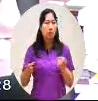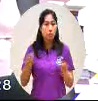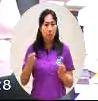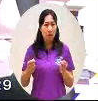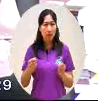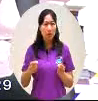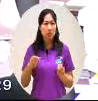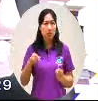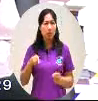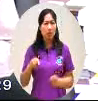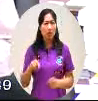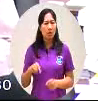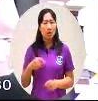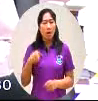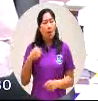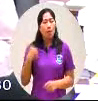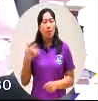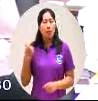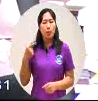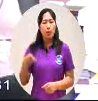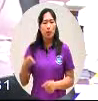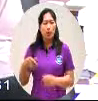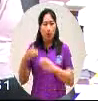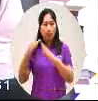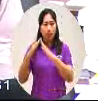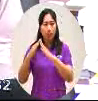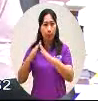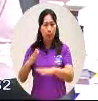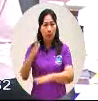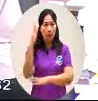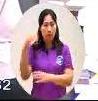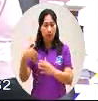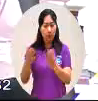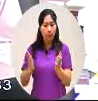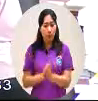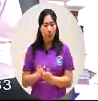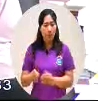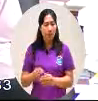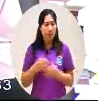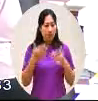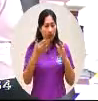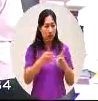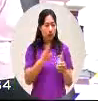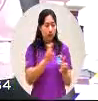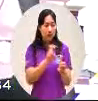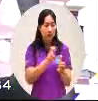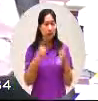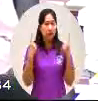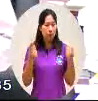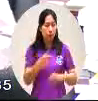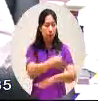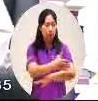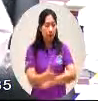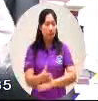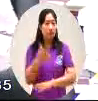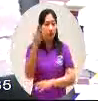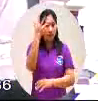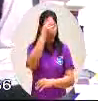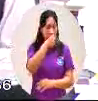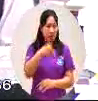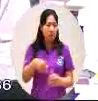沿乡的一种照顾这些老人哈、哦，不知道。怎么处理？我想请市长来回应一